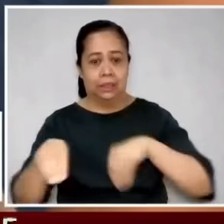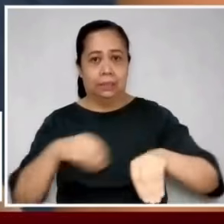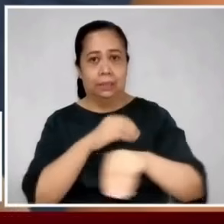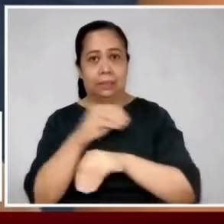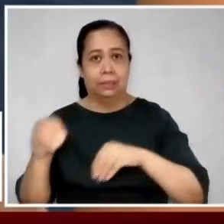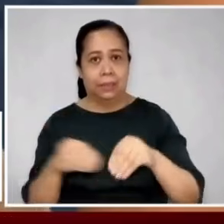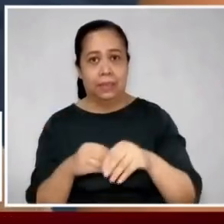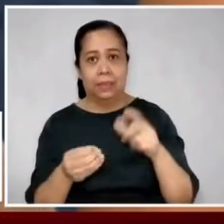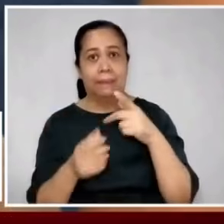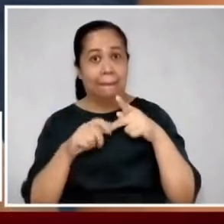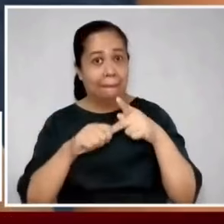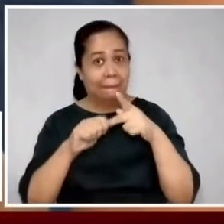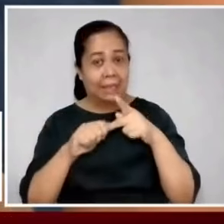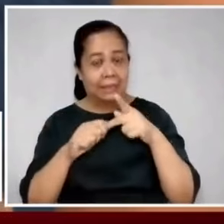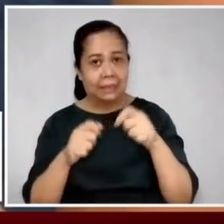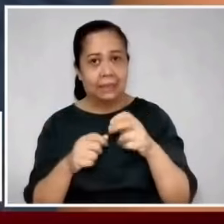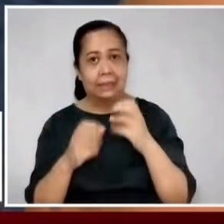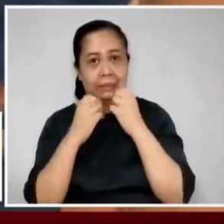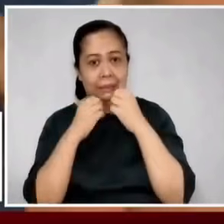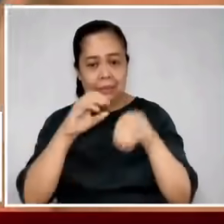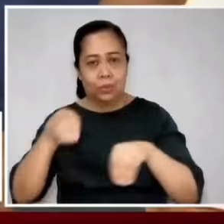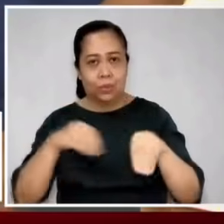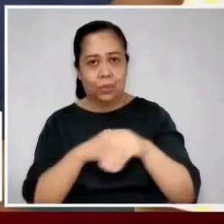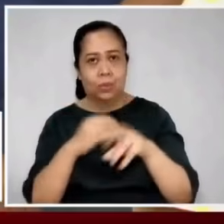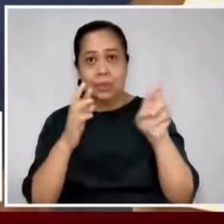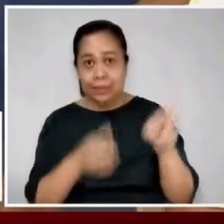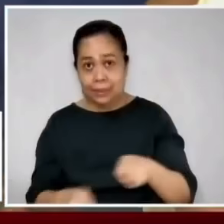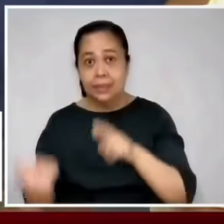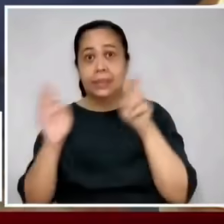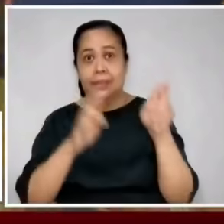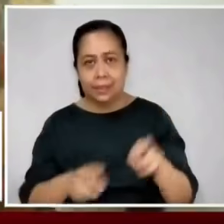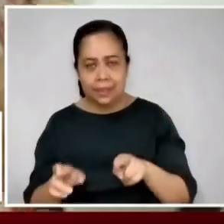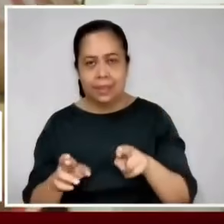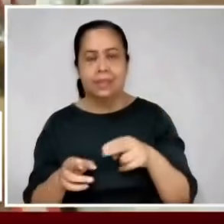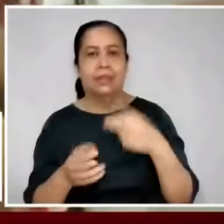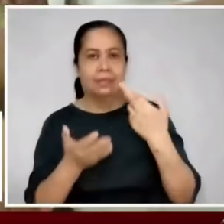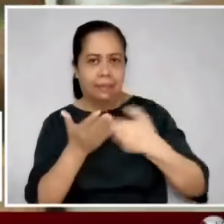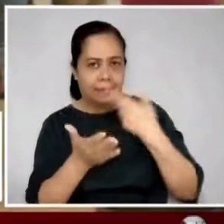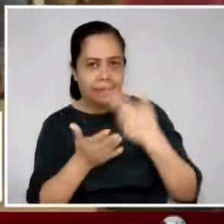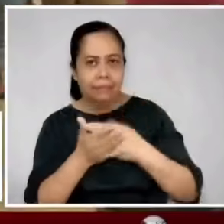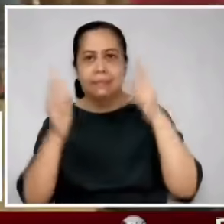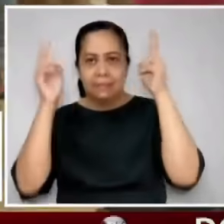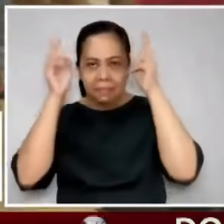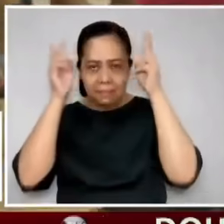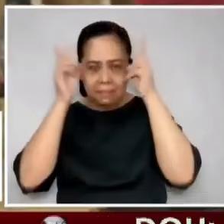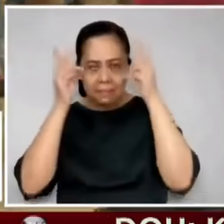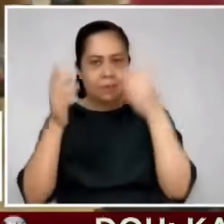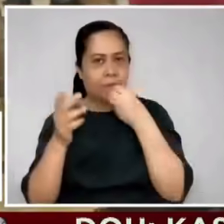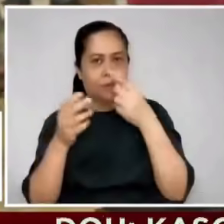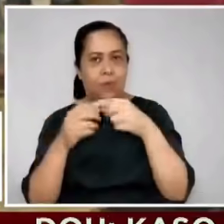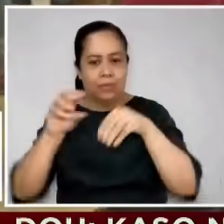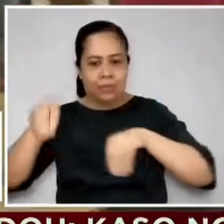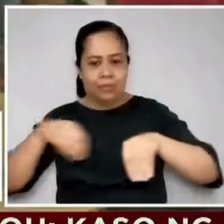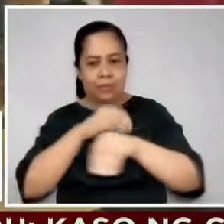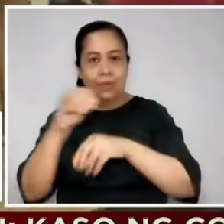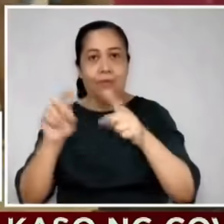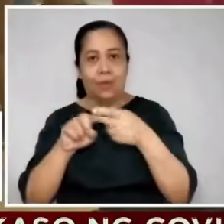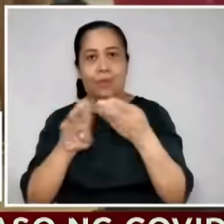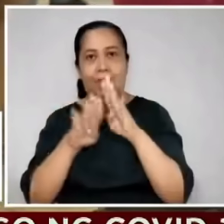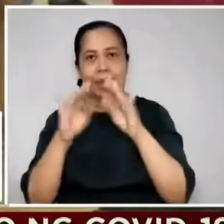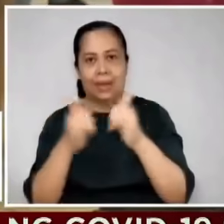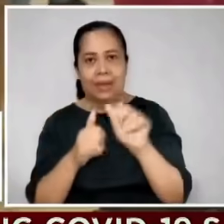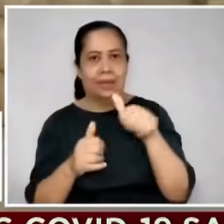basurang mapapakinabangan sa pamamagitan ng recycling ay bigas, gulay at iba pang pagkain mula sa barangay at ibang